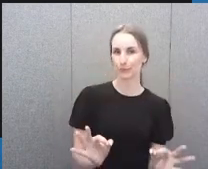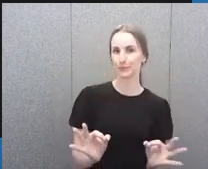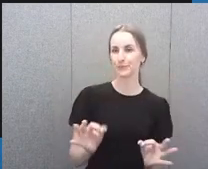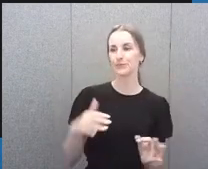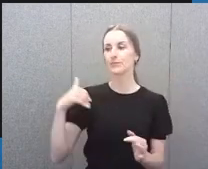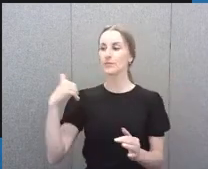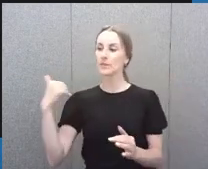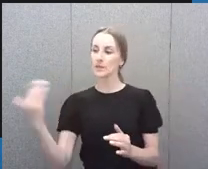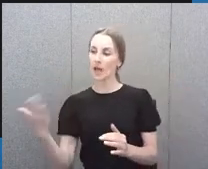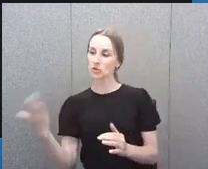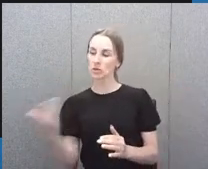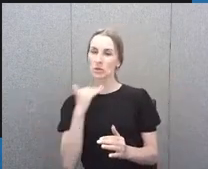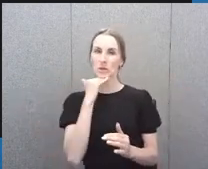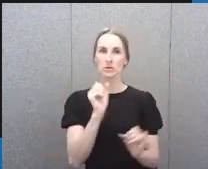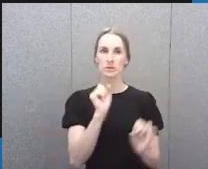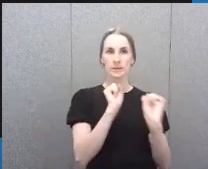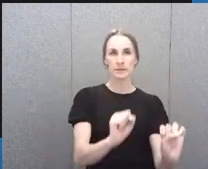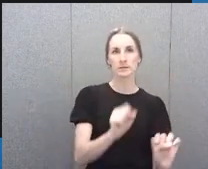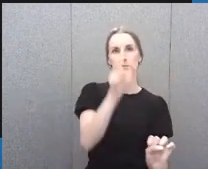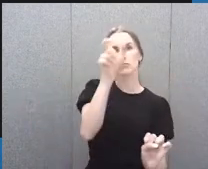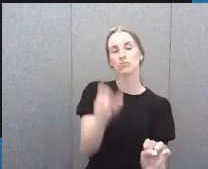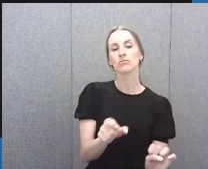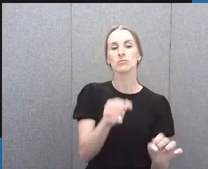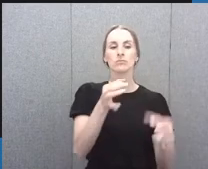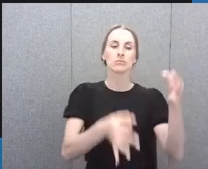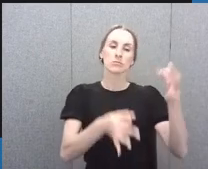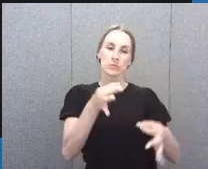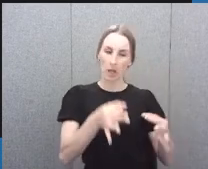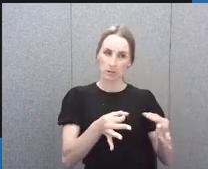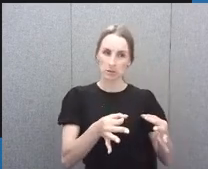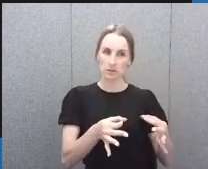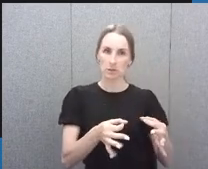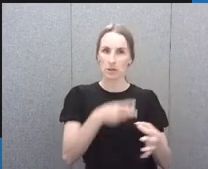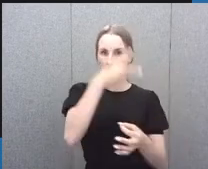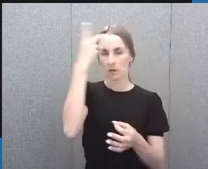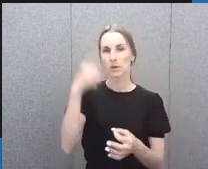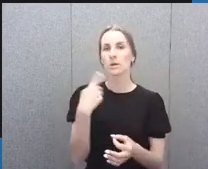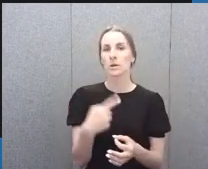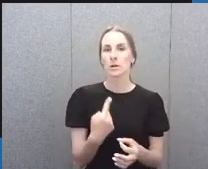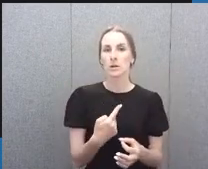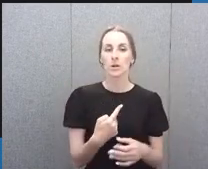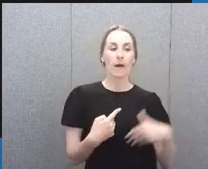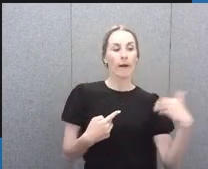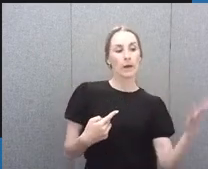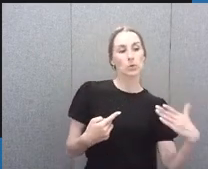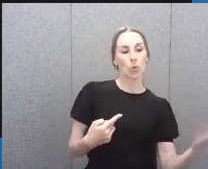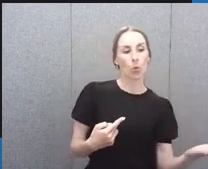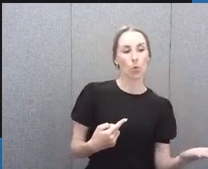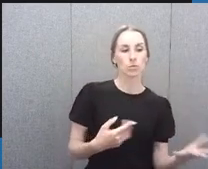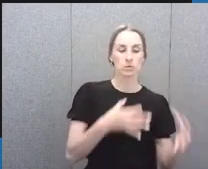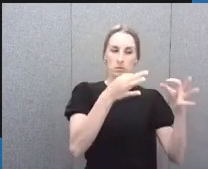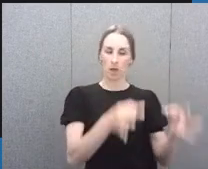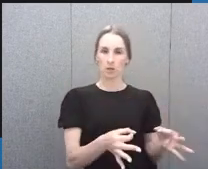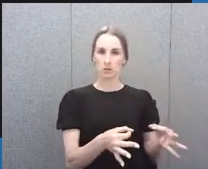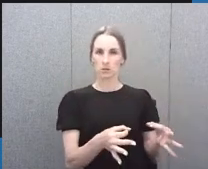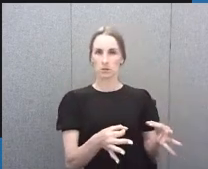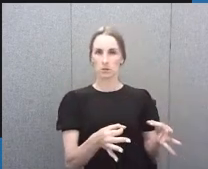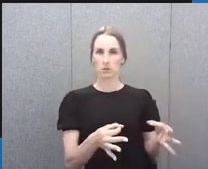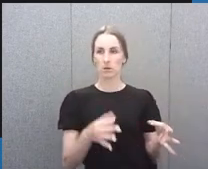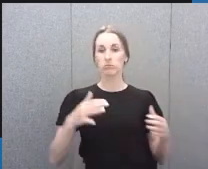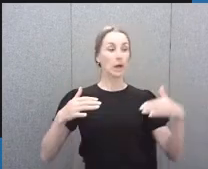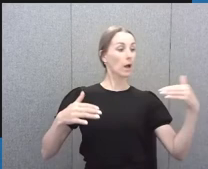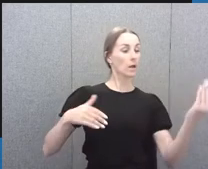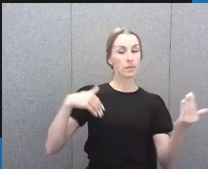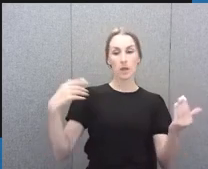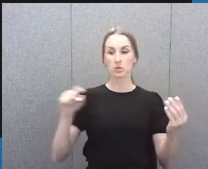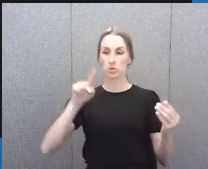Facebook, говоря вот то, что вы как бы правая партия, и вот я как с литовской